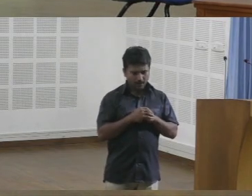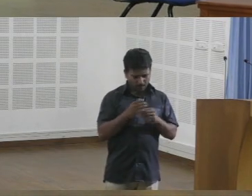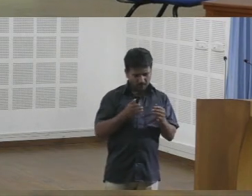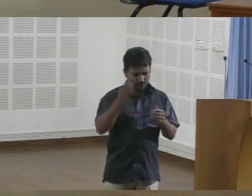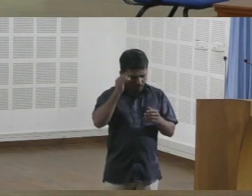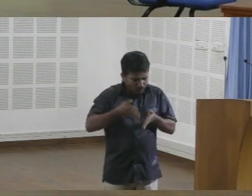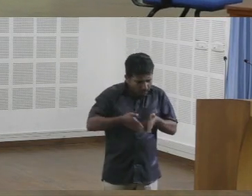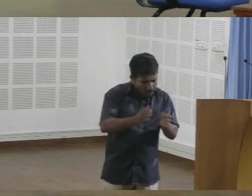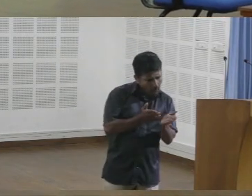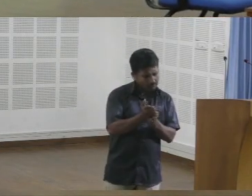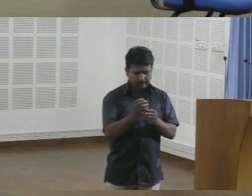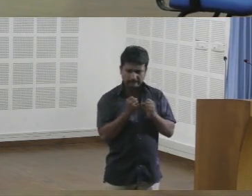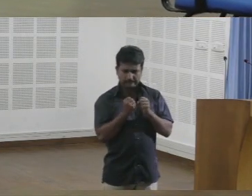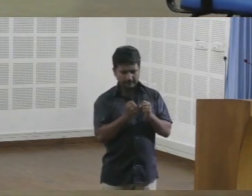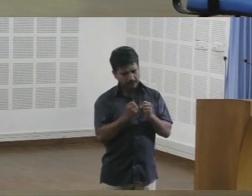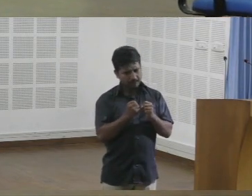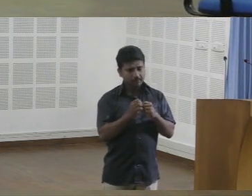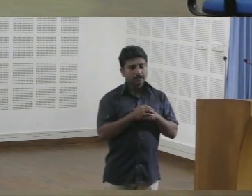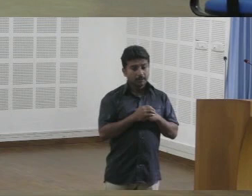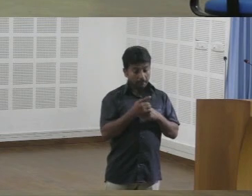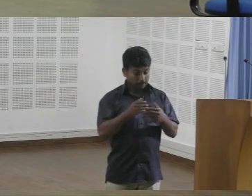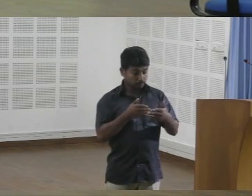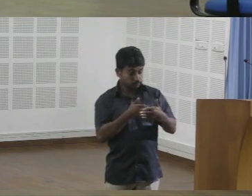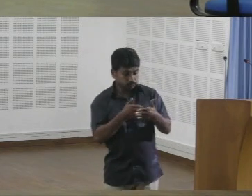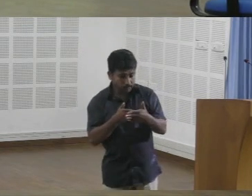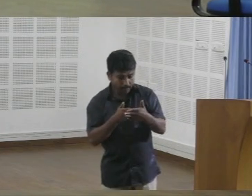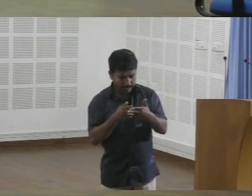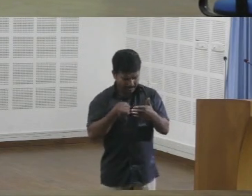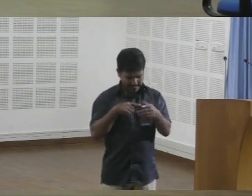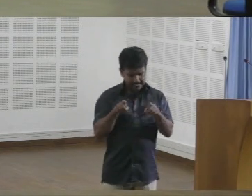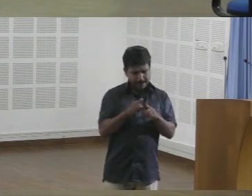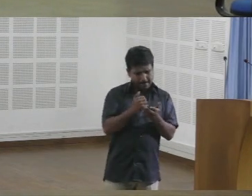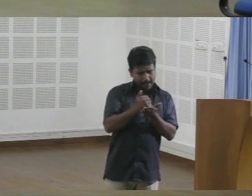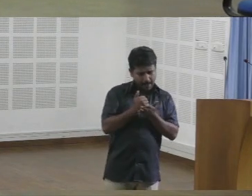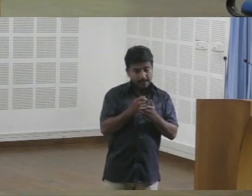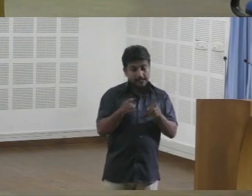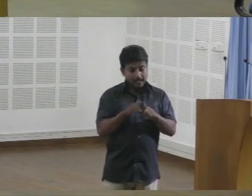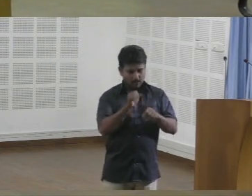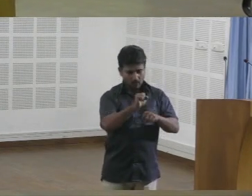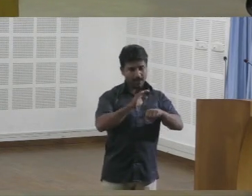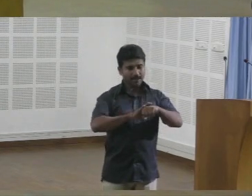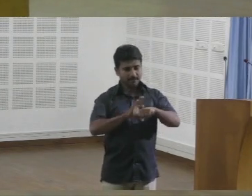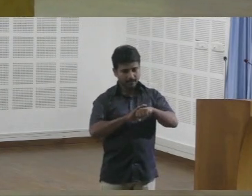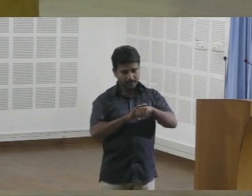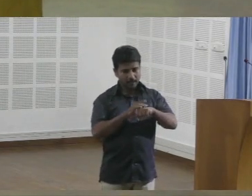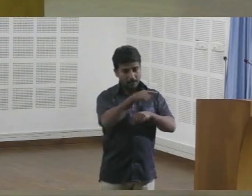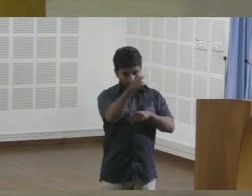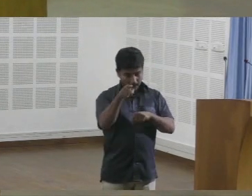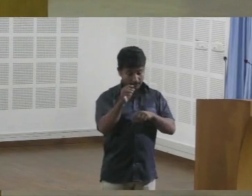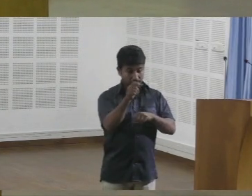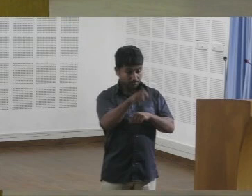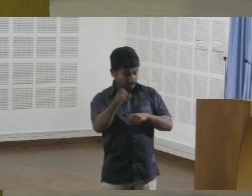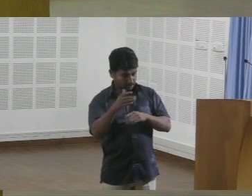എന്ന കുറിച്ചാണ് ഏത് ദിവസത്തെയും തനിക്കുമായി മാറ്റിയെഴുതിയ ആ അനുഭവ സമ്പത്തുകൾ മറ്റു